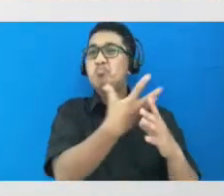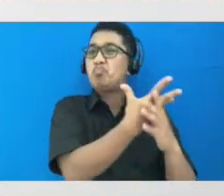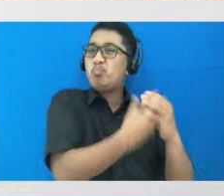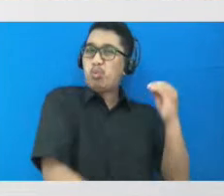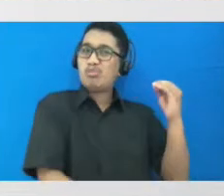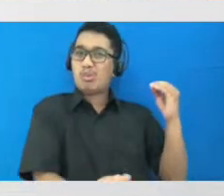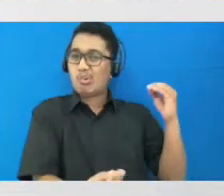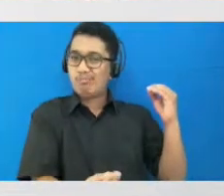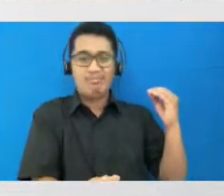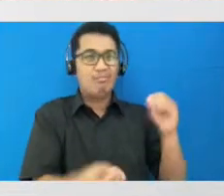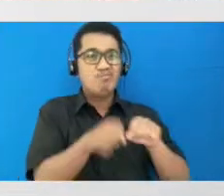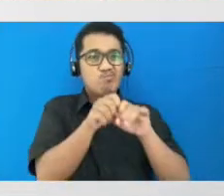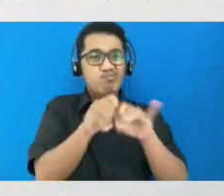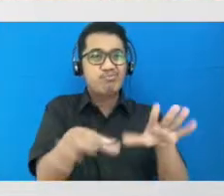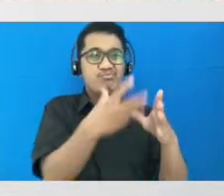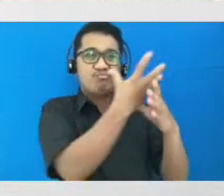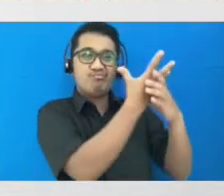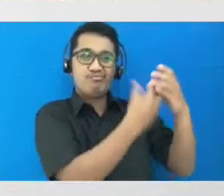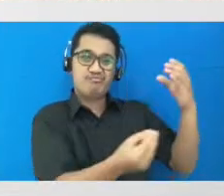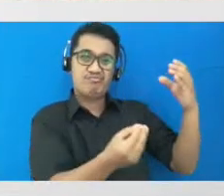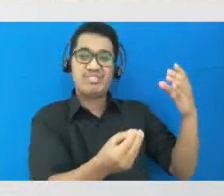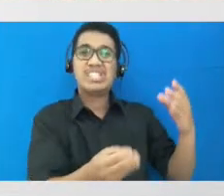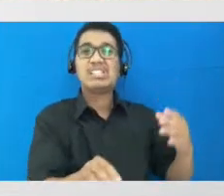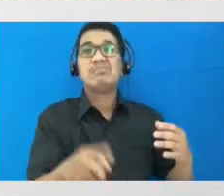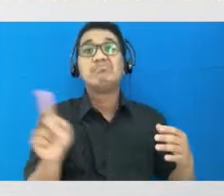Nanti bocornya di mana?